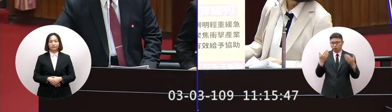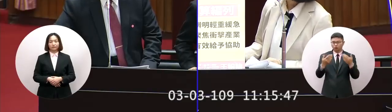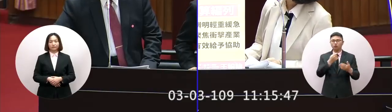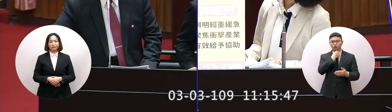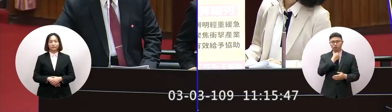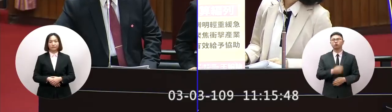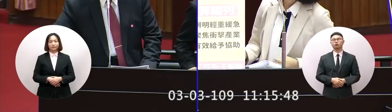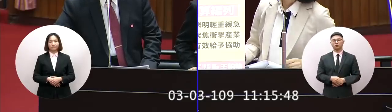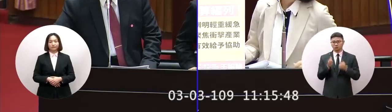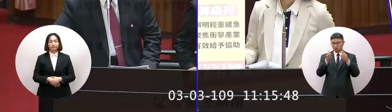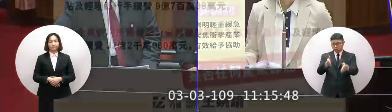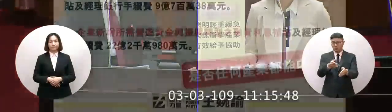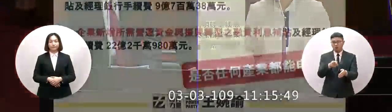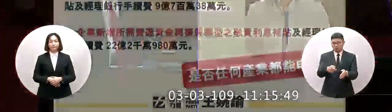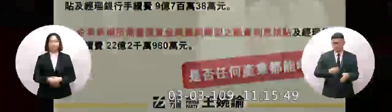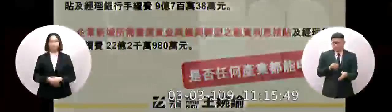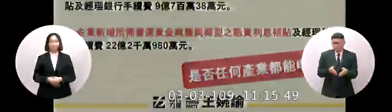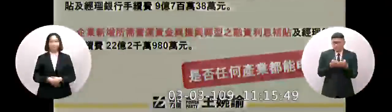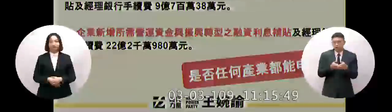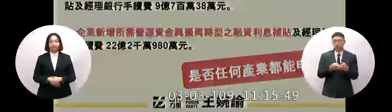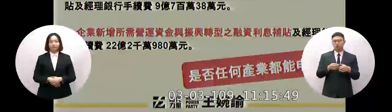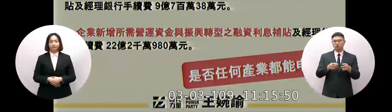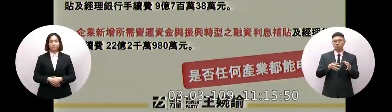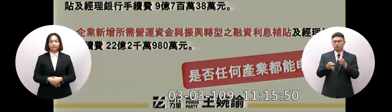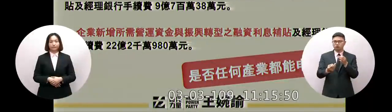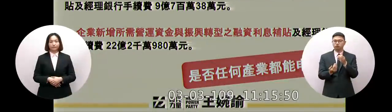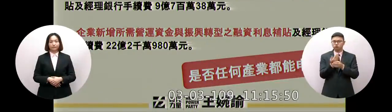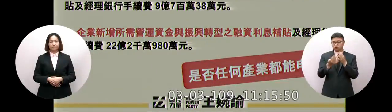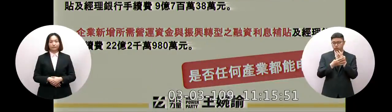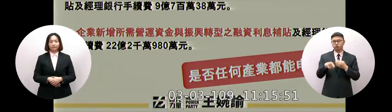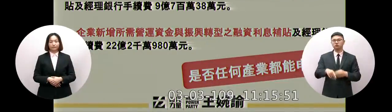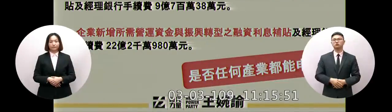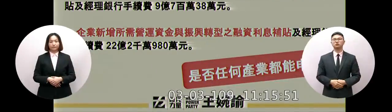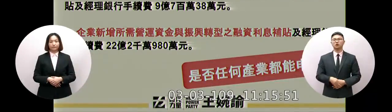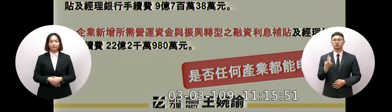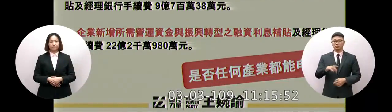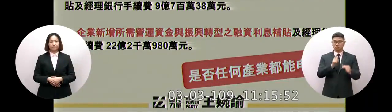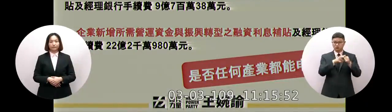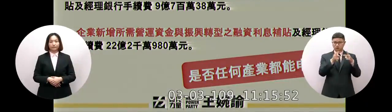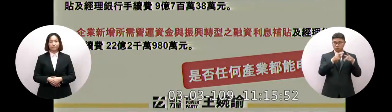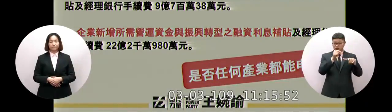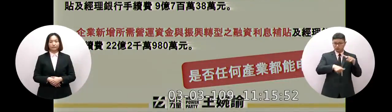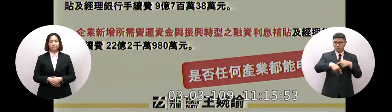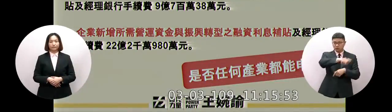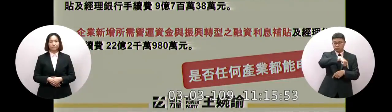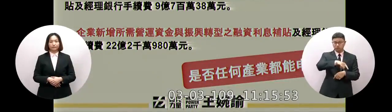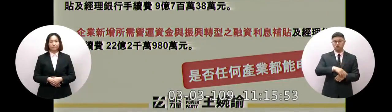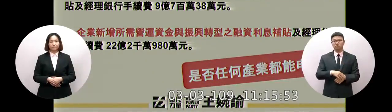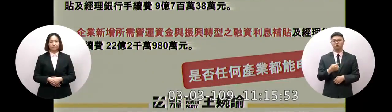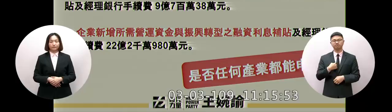上。那以我们刚才提到说其实对中小型企业的协助，我们有看到说在